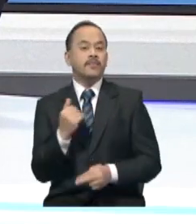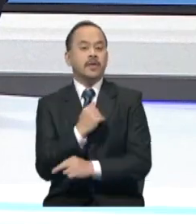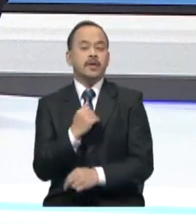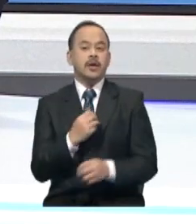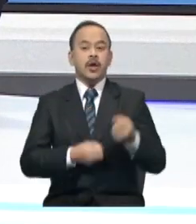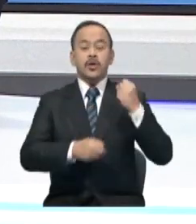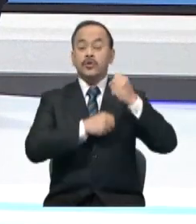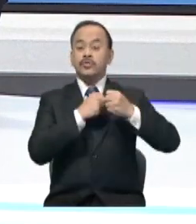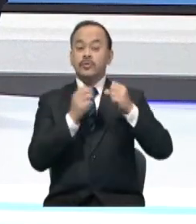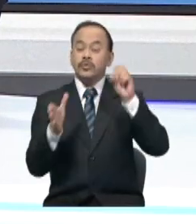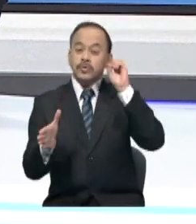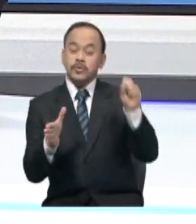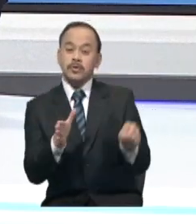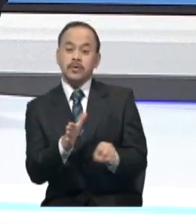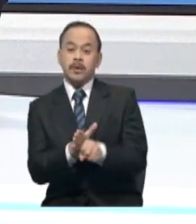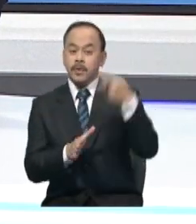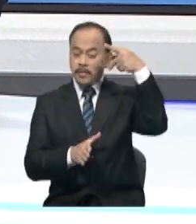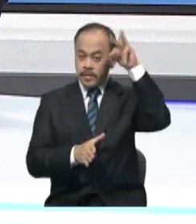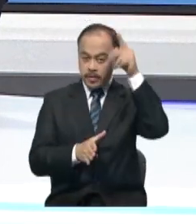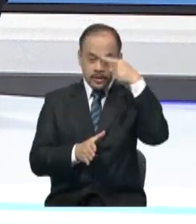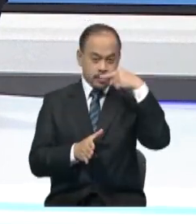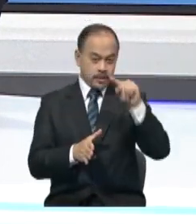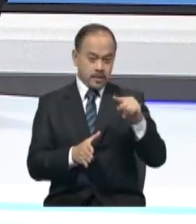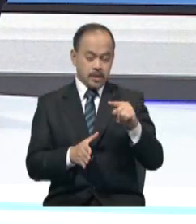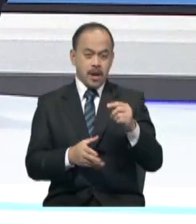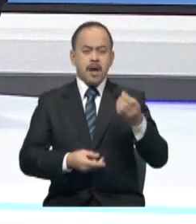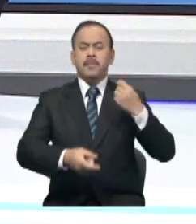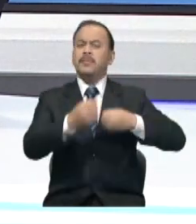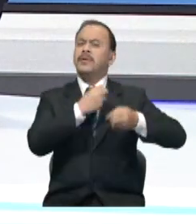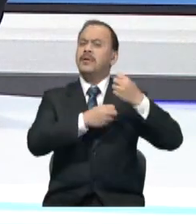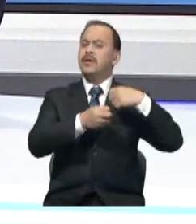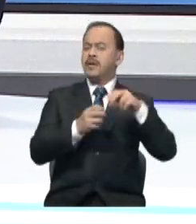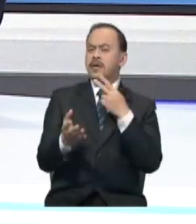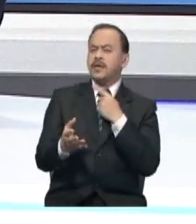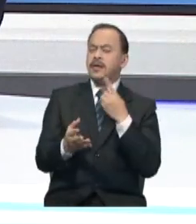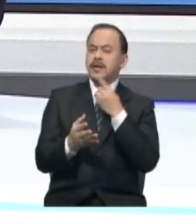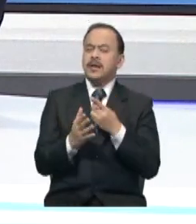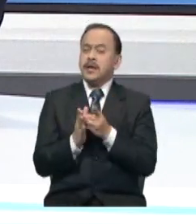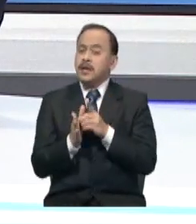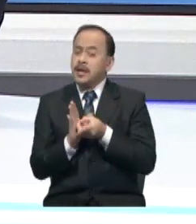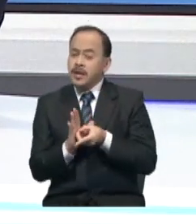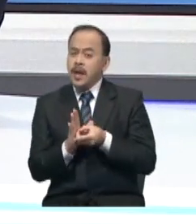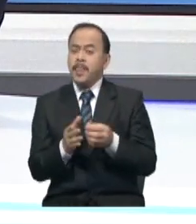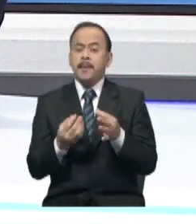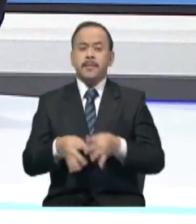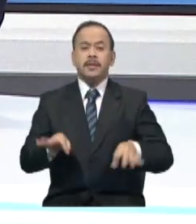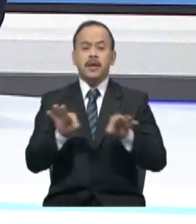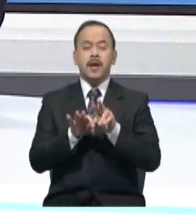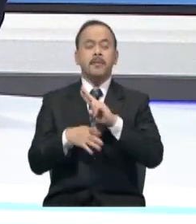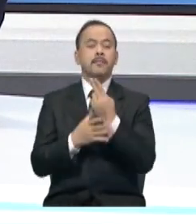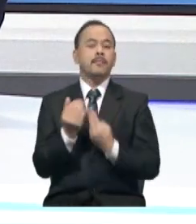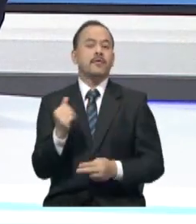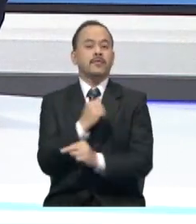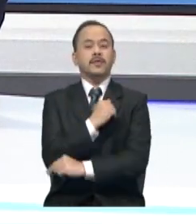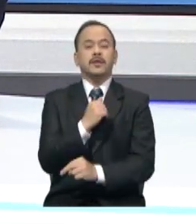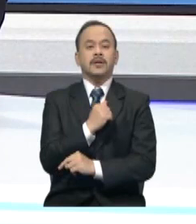Sorotan lawatan rasmi Perdana Menteri Kerajaan Thailand mengimbas kembali detik-detik penting pertemuan para pemimpin kedua-dua buah